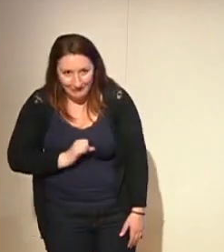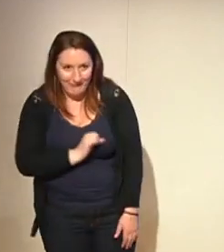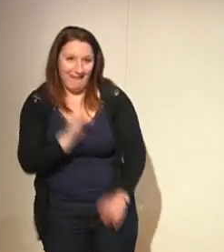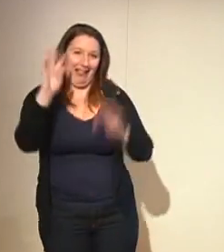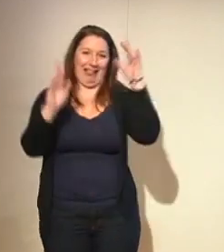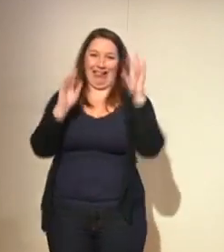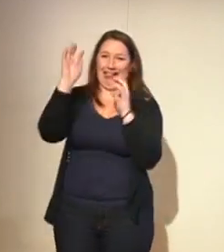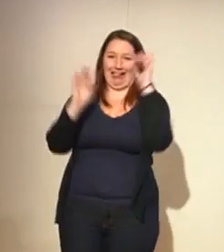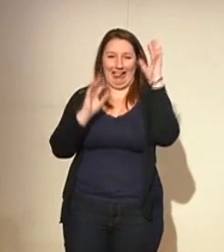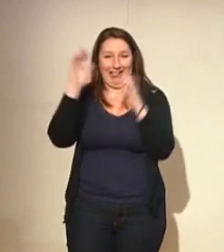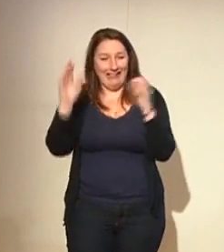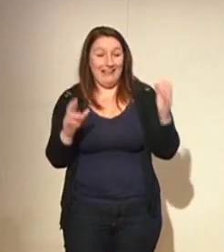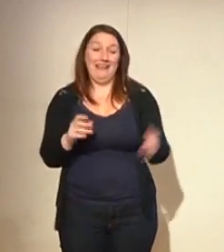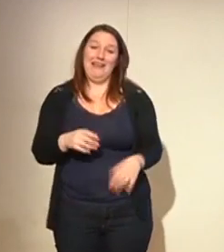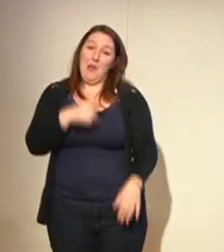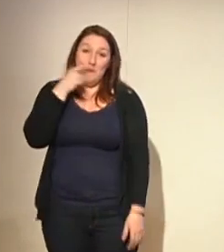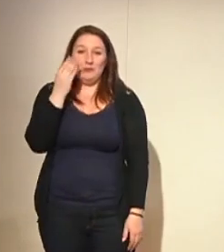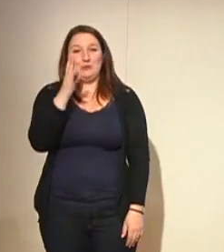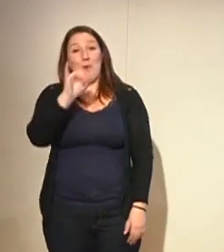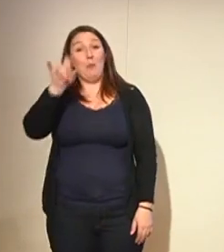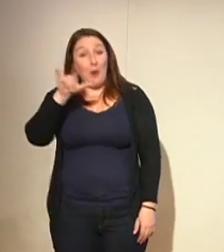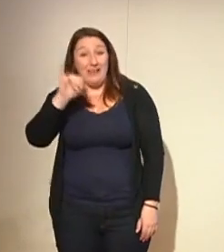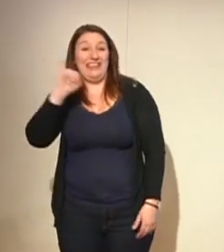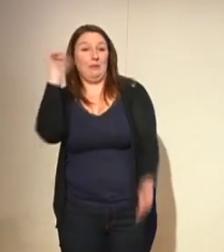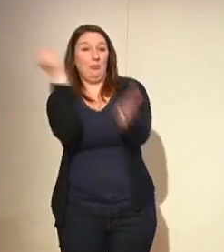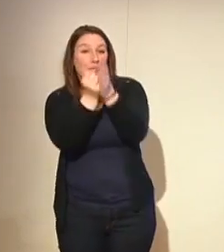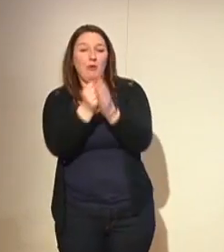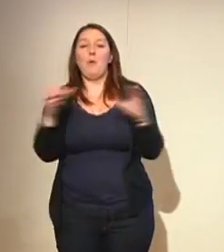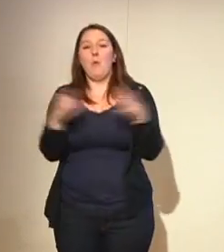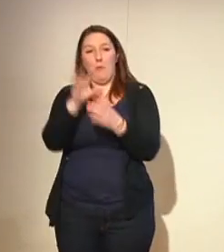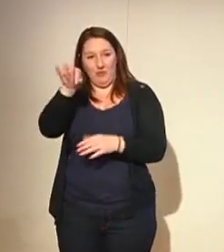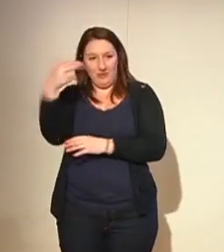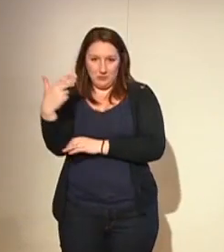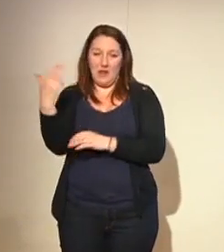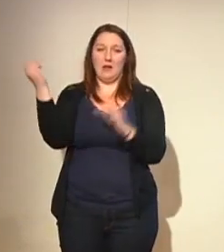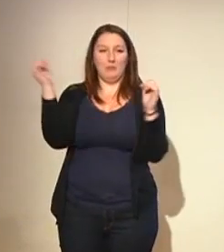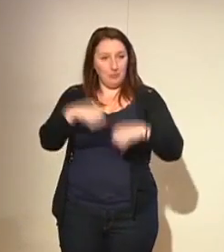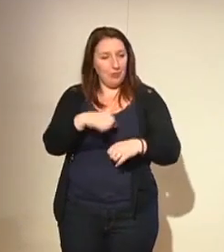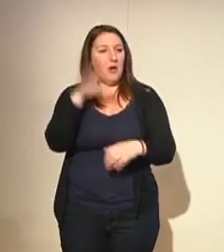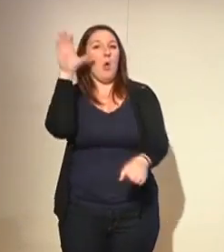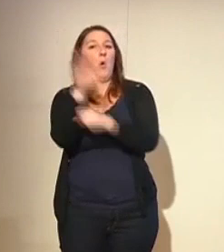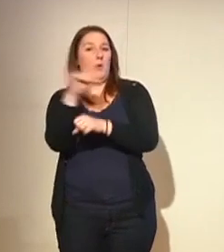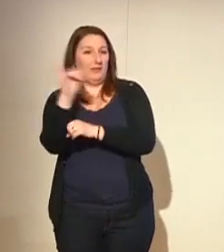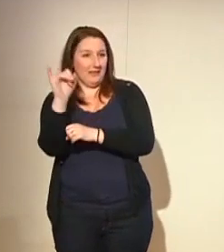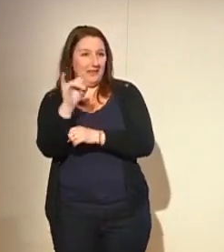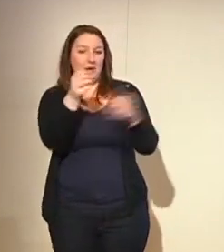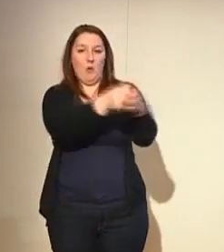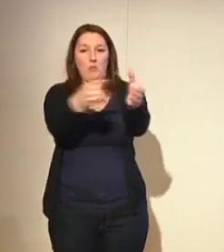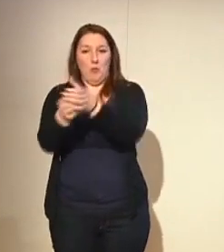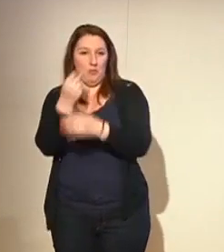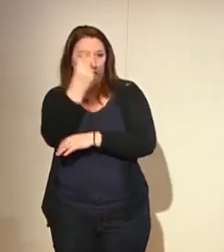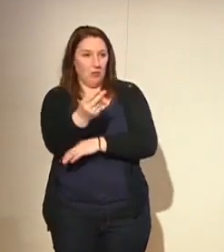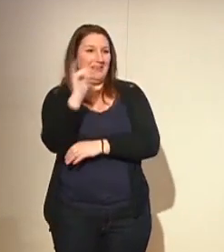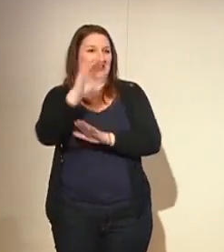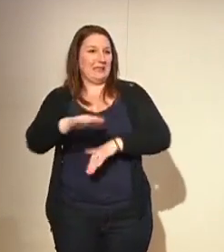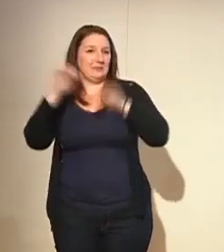excusez-moi donc monsieur bre qui est pour le groupe Fond national qui est contre les deux groupe qui